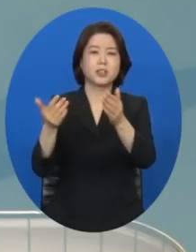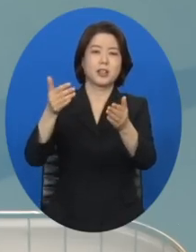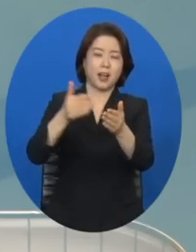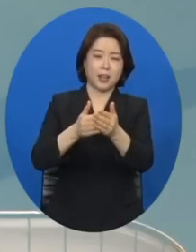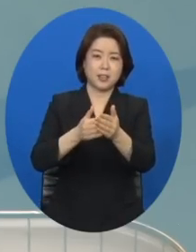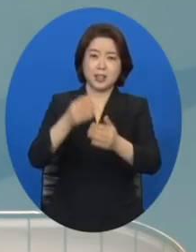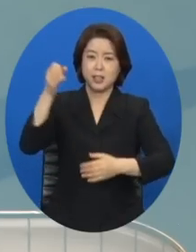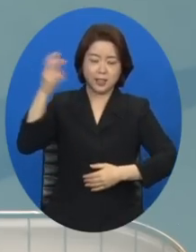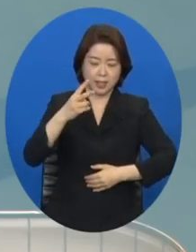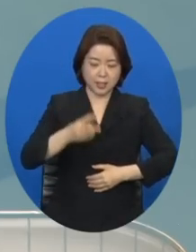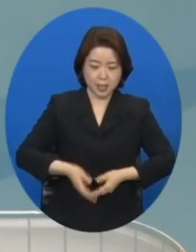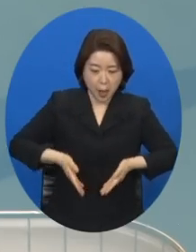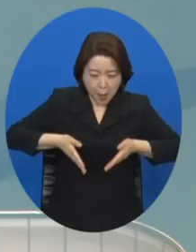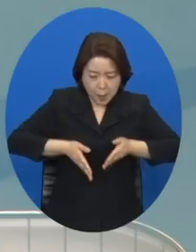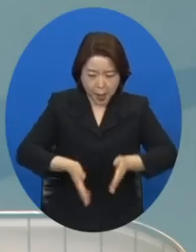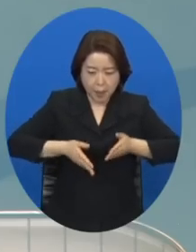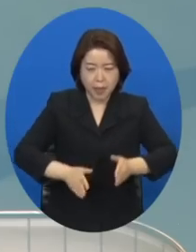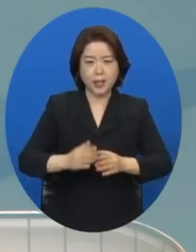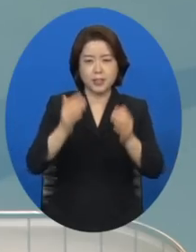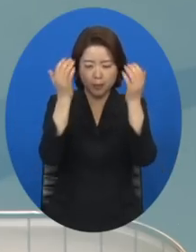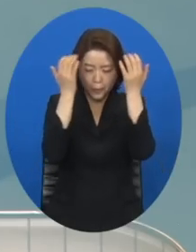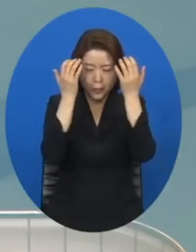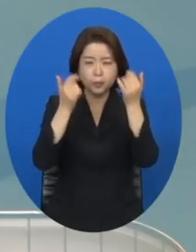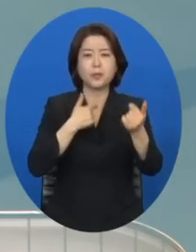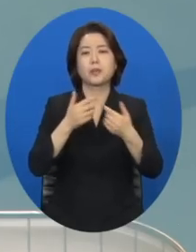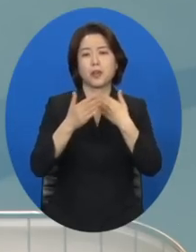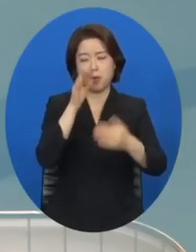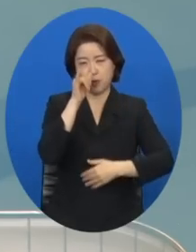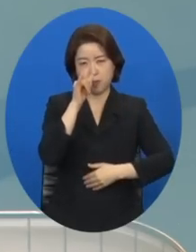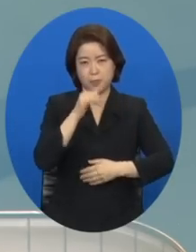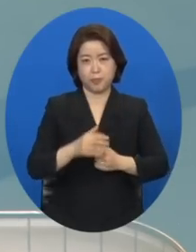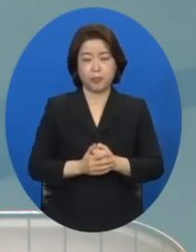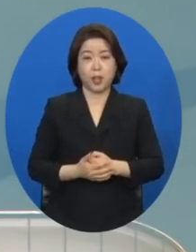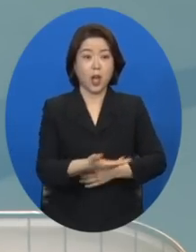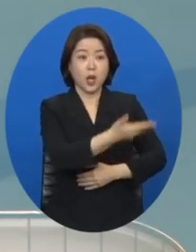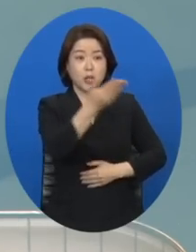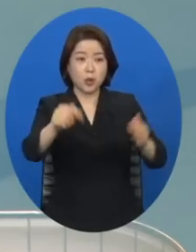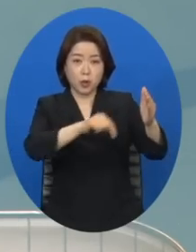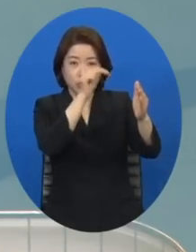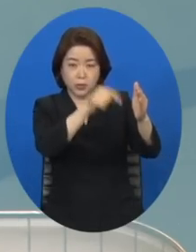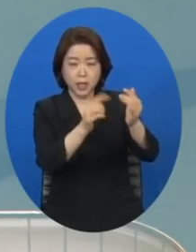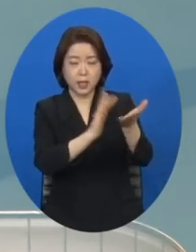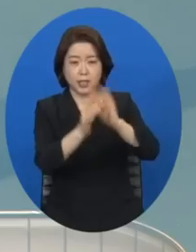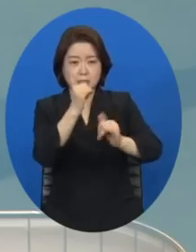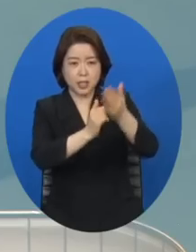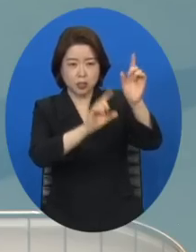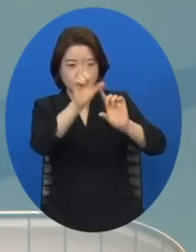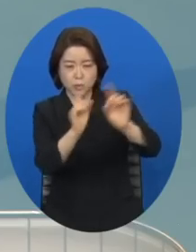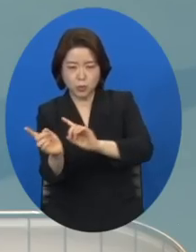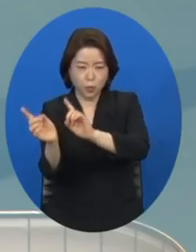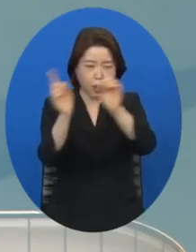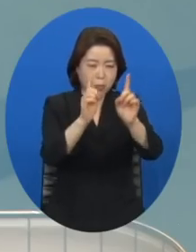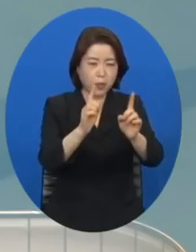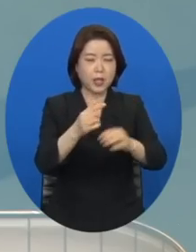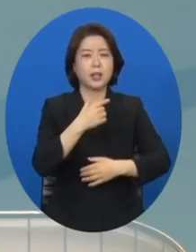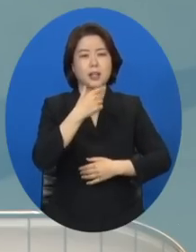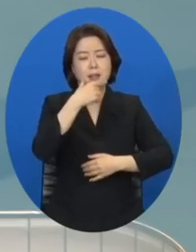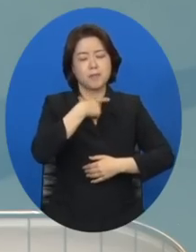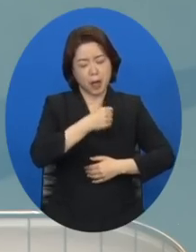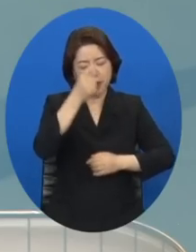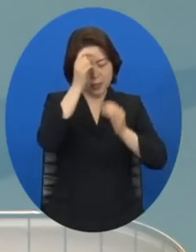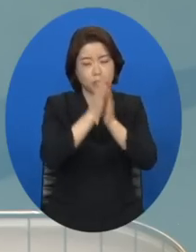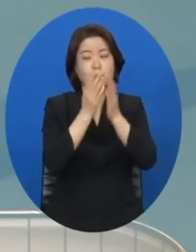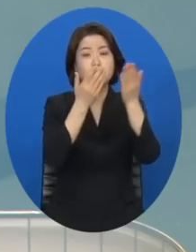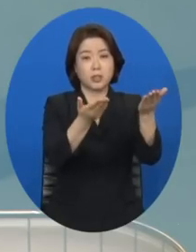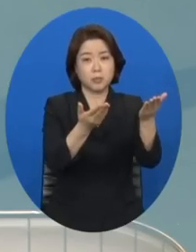다시 혜선의 고통을 겪습니다 여러분들 안에 예수님 모습이 회복되기를 저는 기도합니다라는 것이 사도